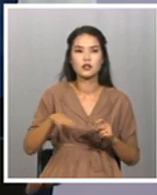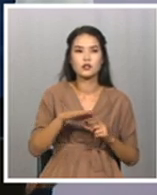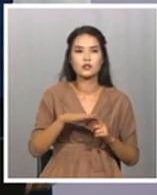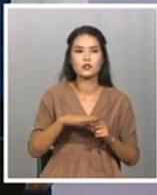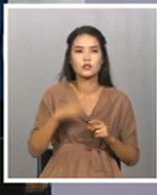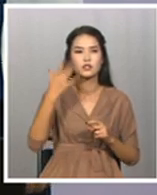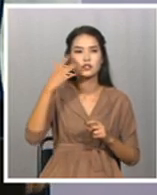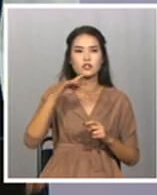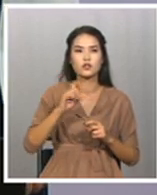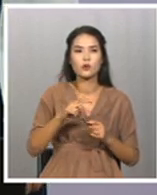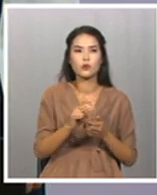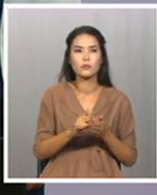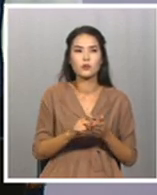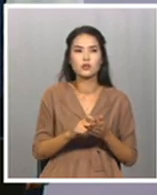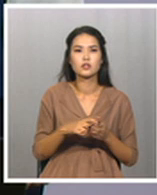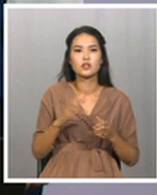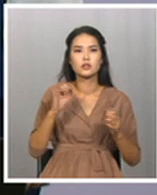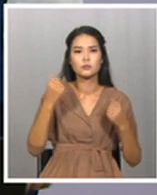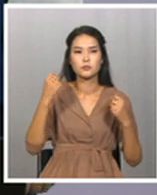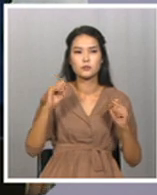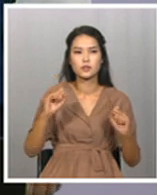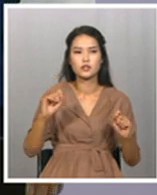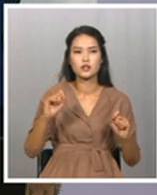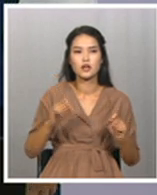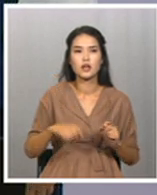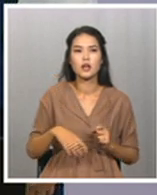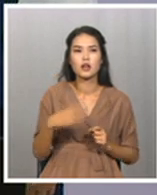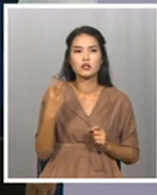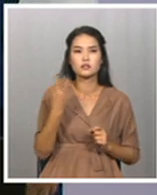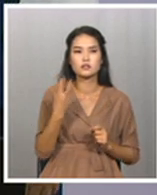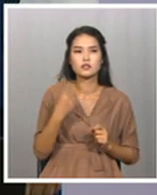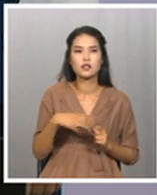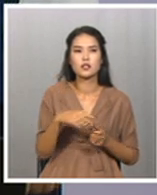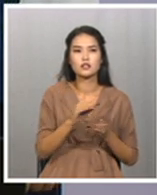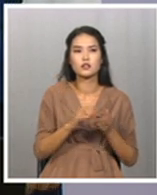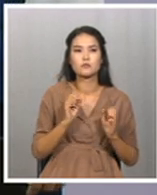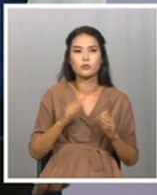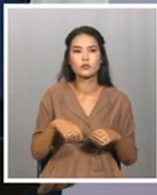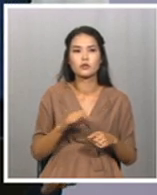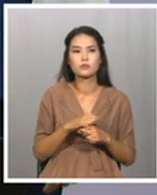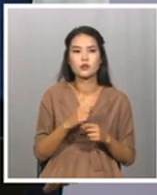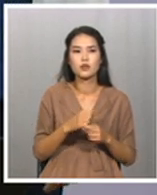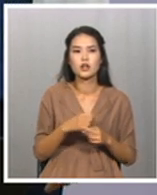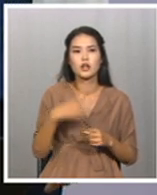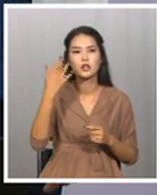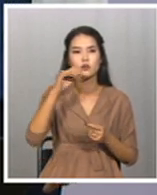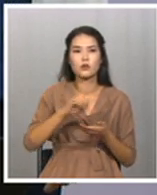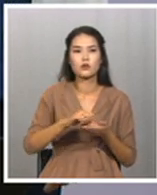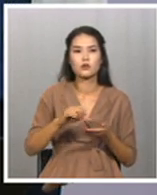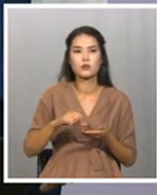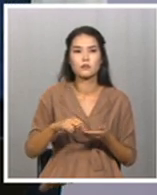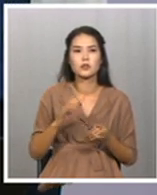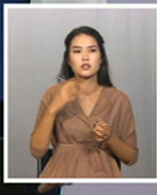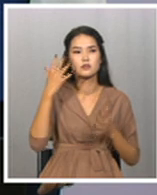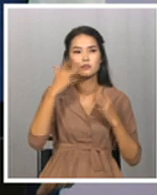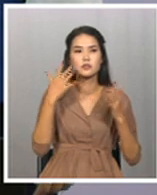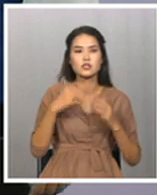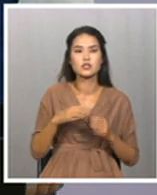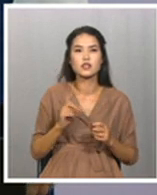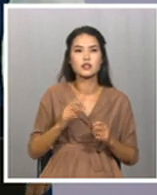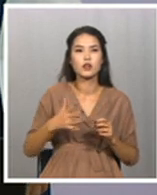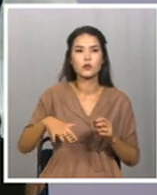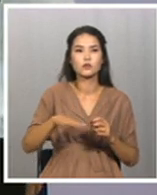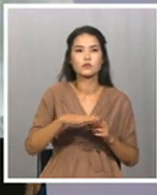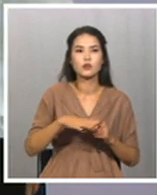герои романа, народ, победа. Текст можно озаглавить «Герои романа» и «Мысль